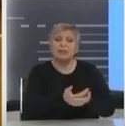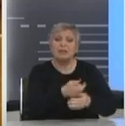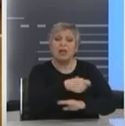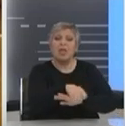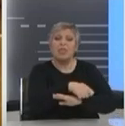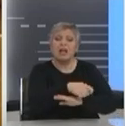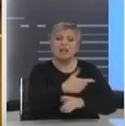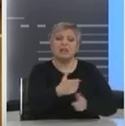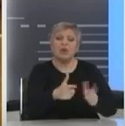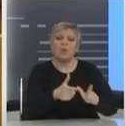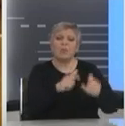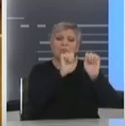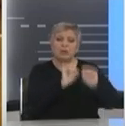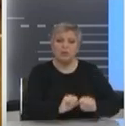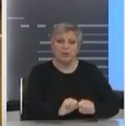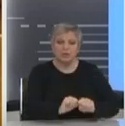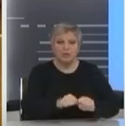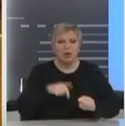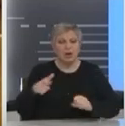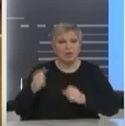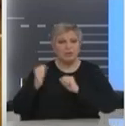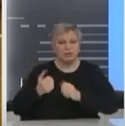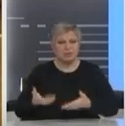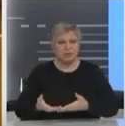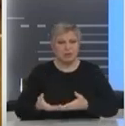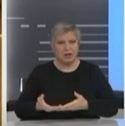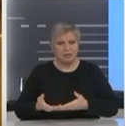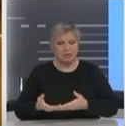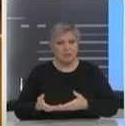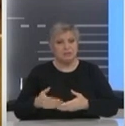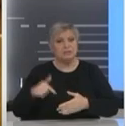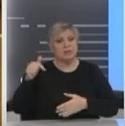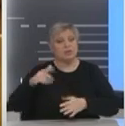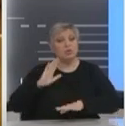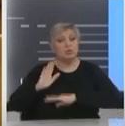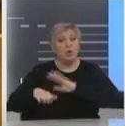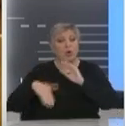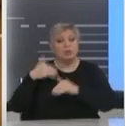Θέλω ενδεικτικά μονάχα να αναφέρω κάποια από αυτά.